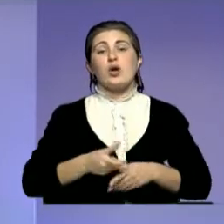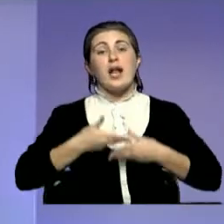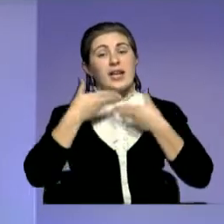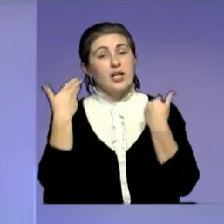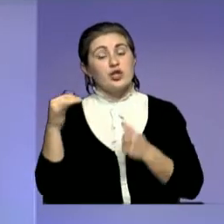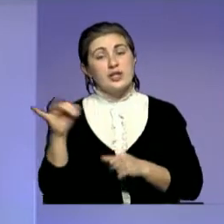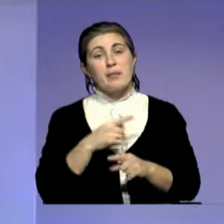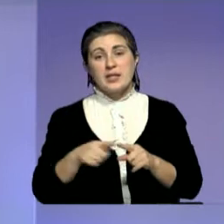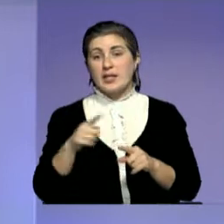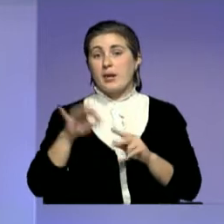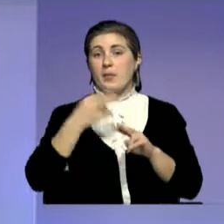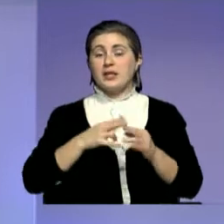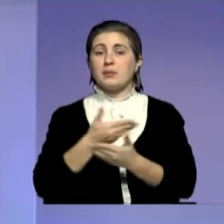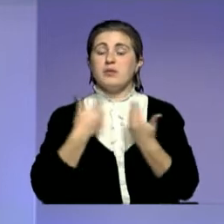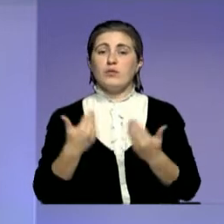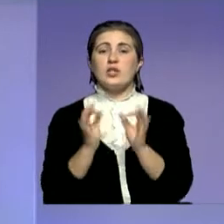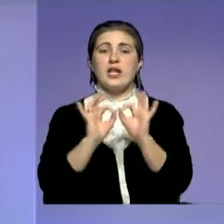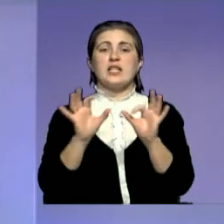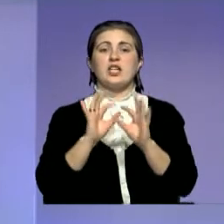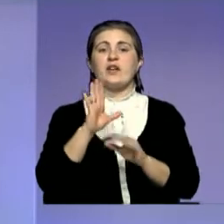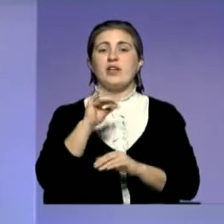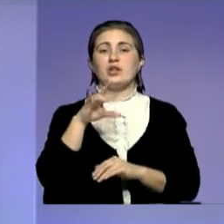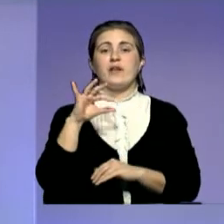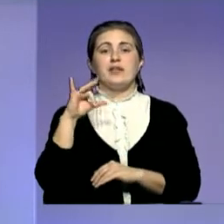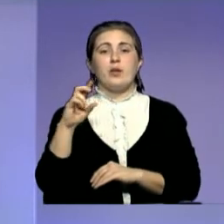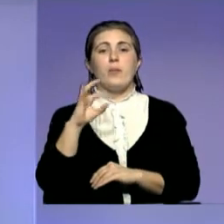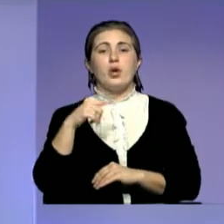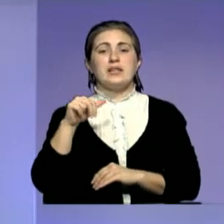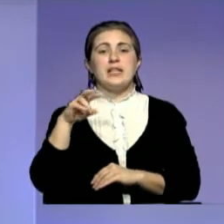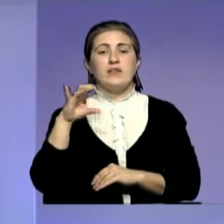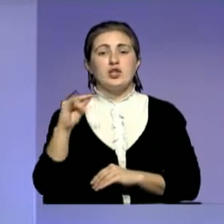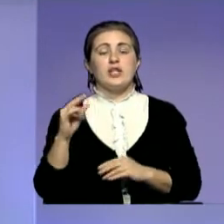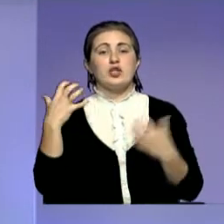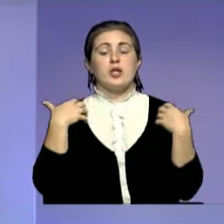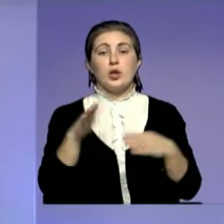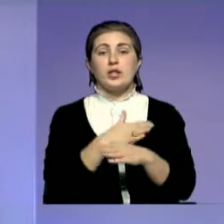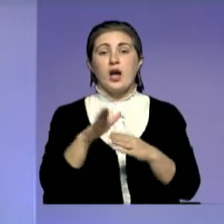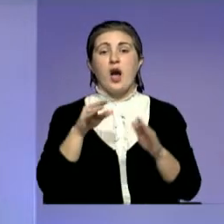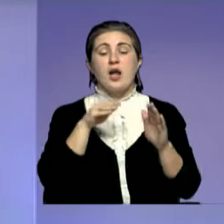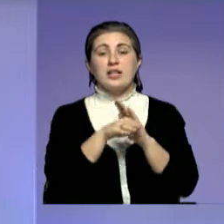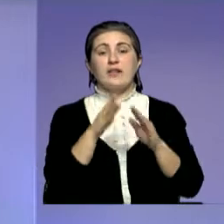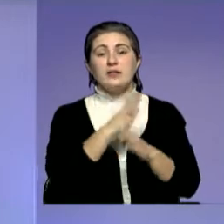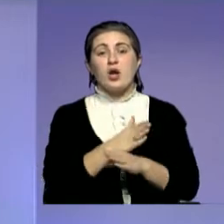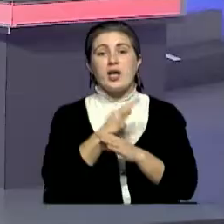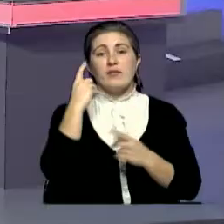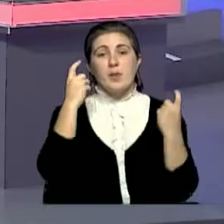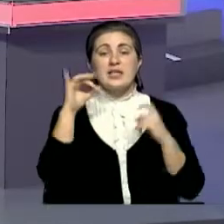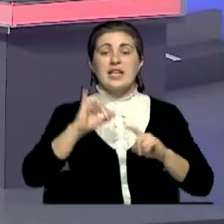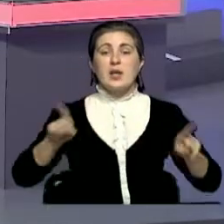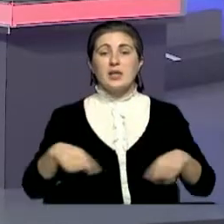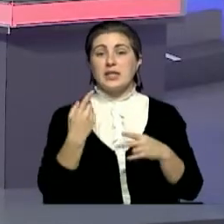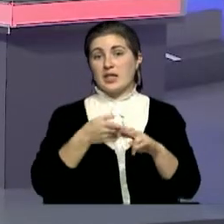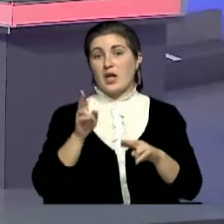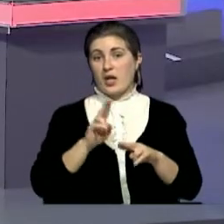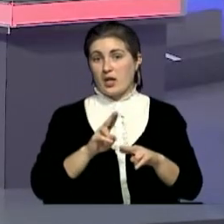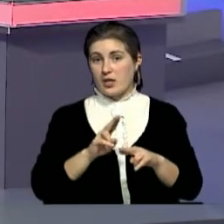и быстрее. Об этом нам сегодня расскажет Виктор Иванович Богданевич, начальник отдела архивной информации и реабилитации,